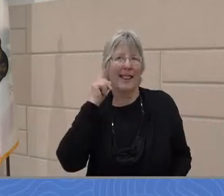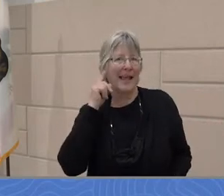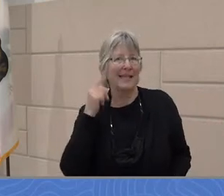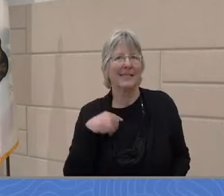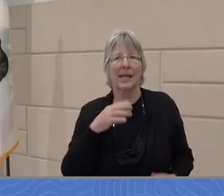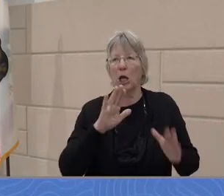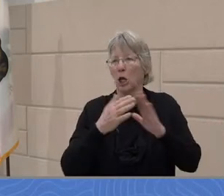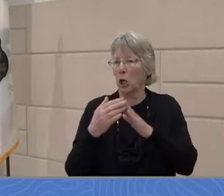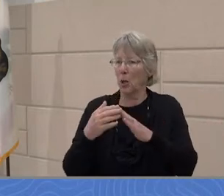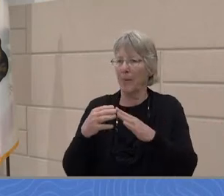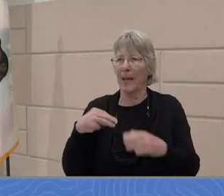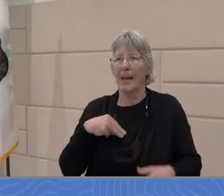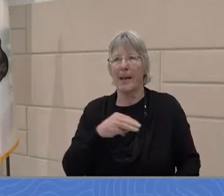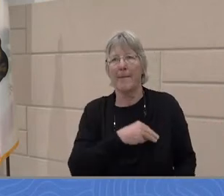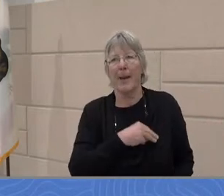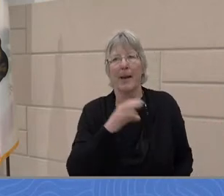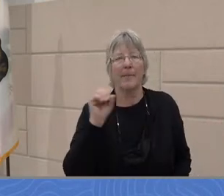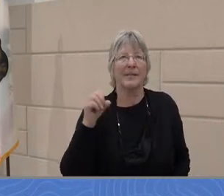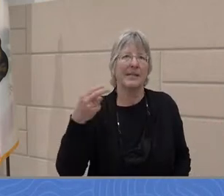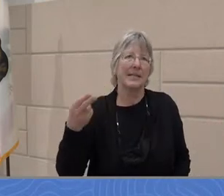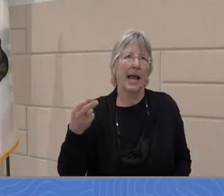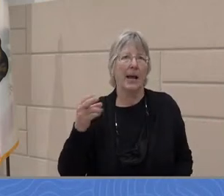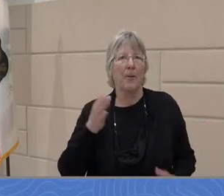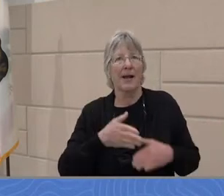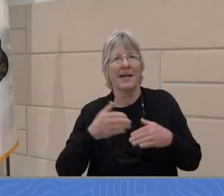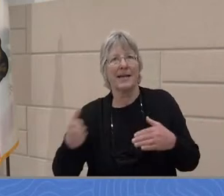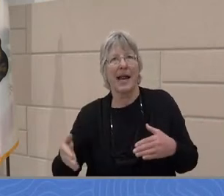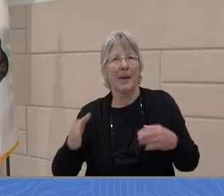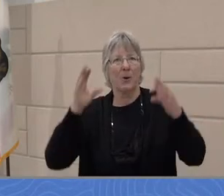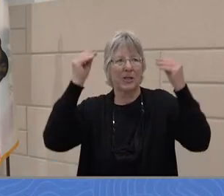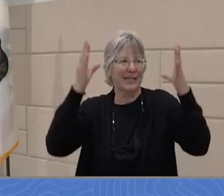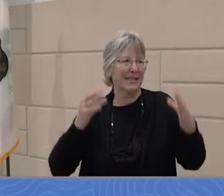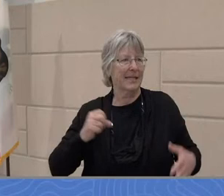ย่จันเย่ปีนี้ได้โจรมตัว